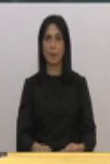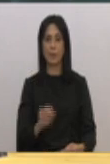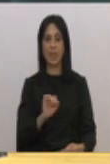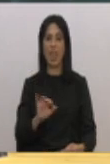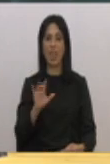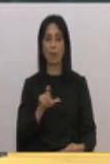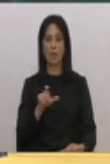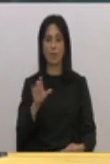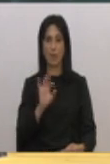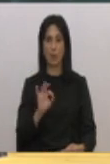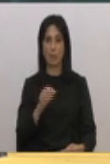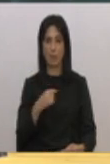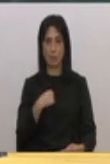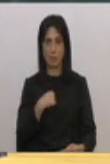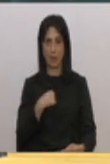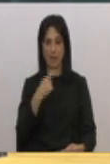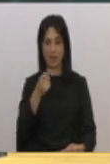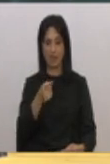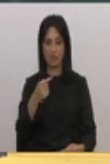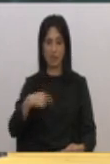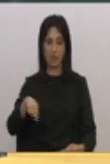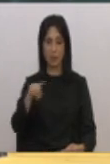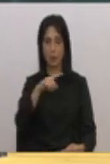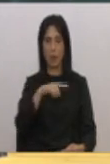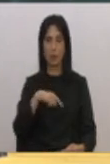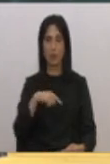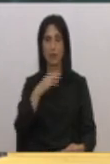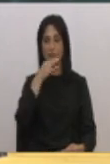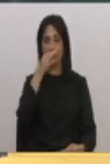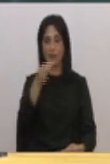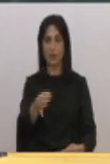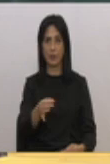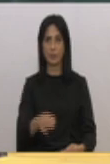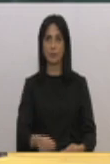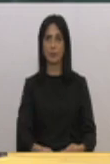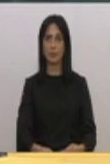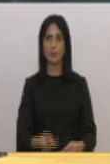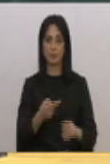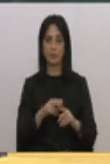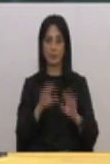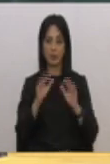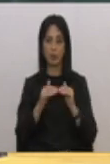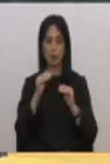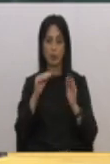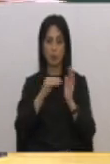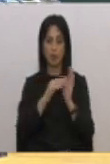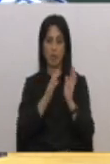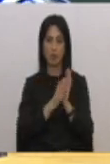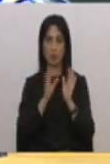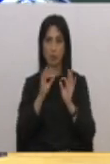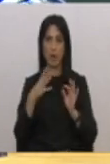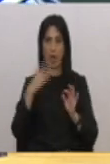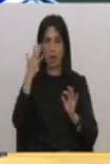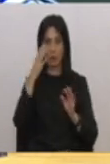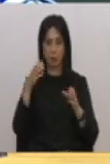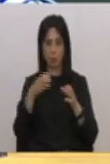Europul gzaze. Mă tkvenda ჩვენ საზოგადოებას ვეტყვი იმ კონსტიტუციურ ჩანაწერზე, რომელიც სწორედ ქართული